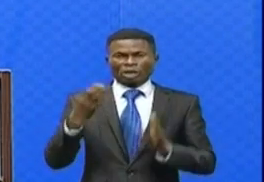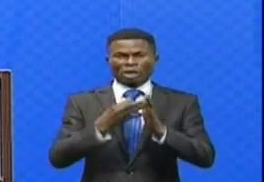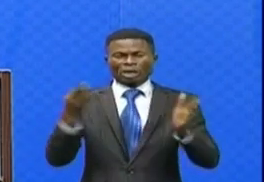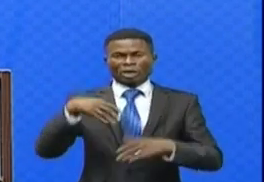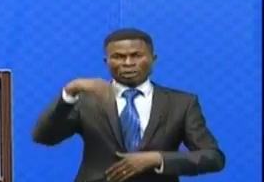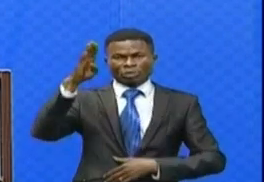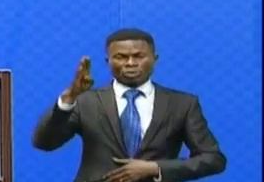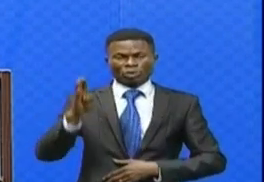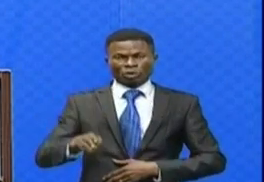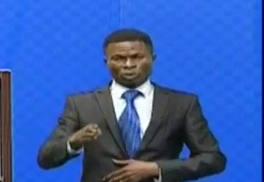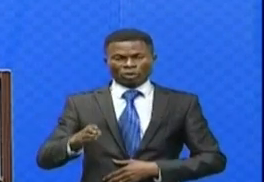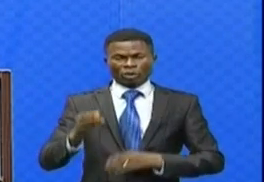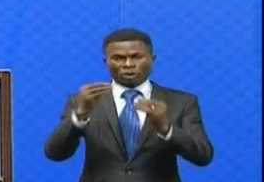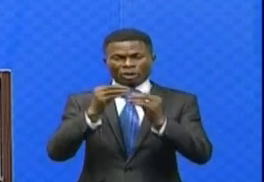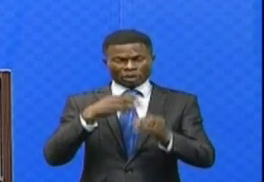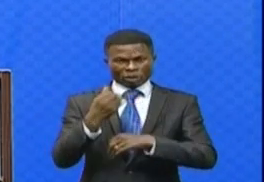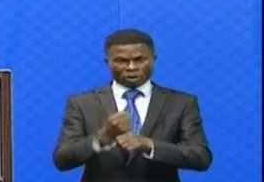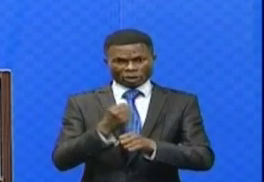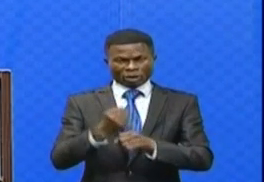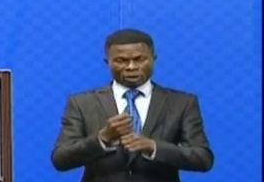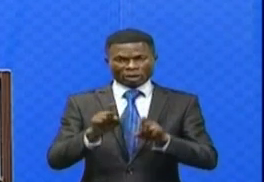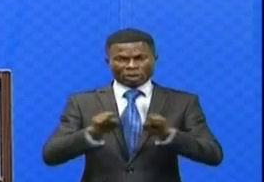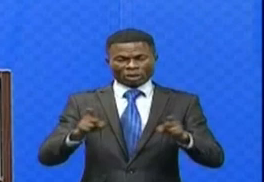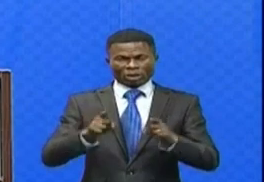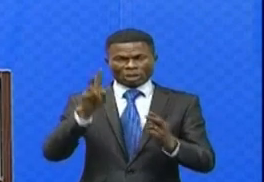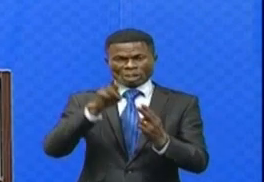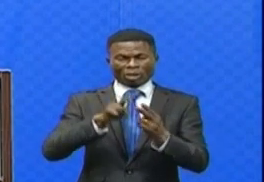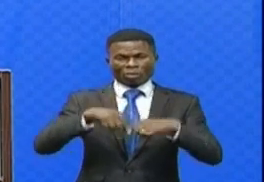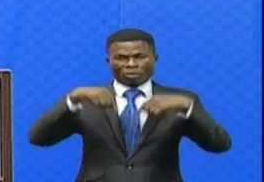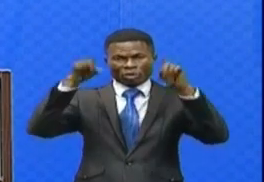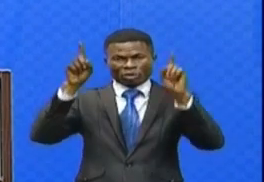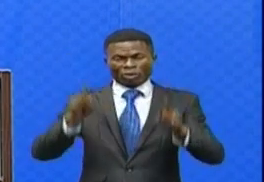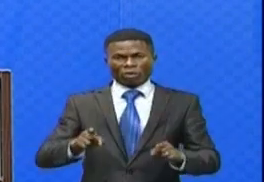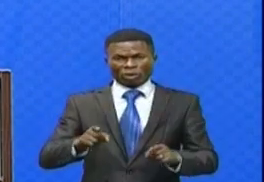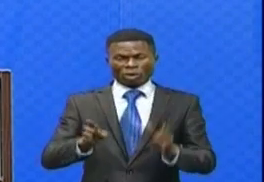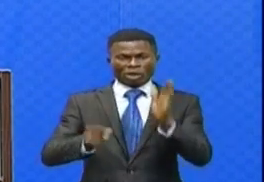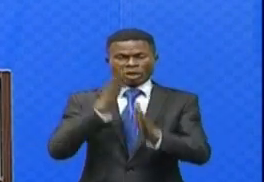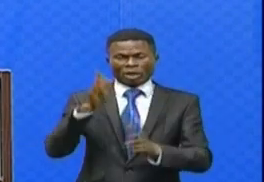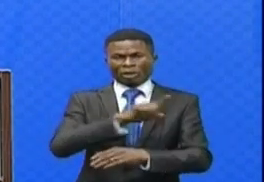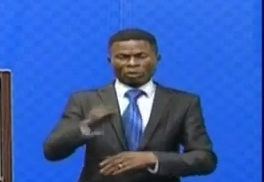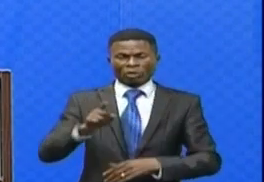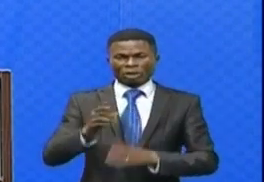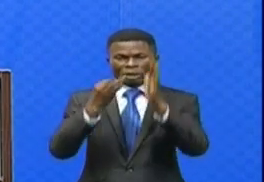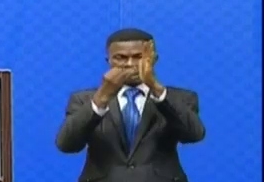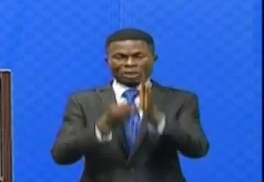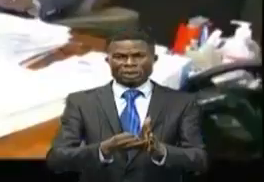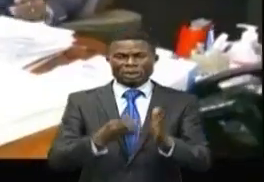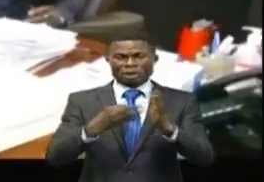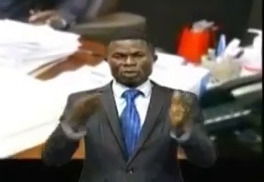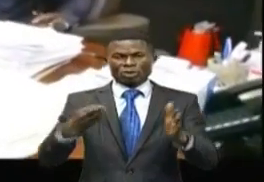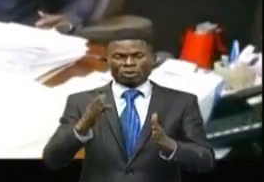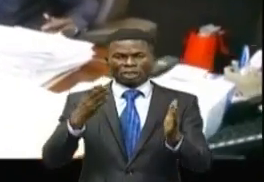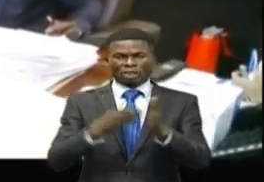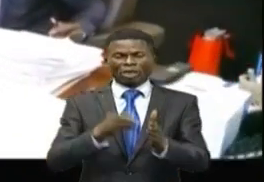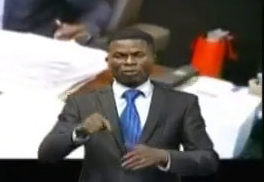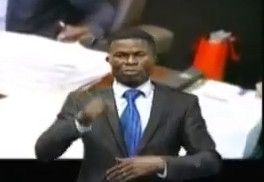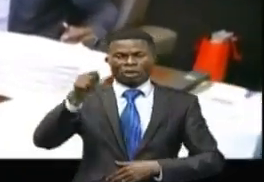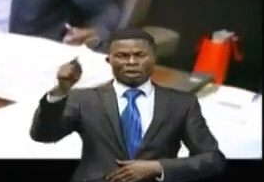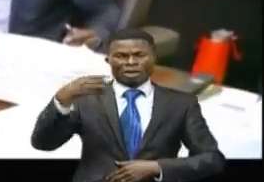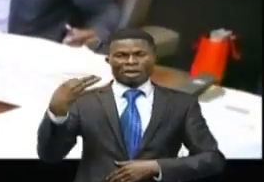du taux des réalisations par rapport aux prévisions annuelles de 14000 799 milliards de francs congolais